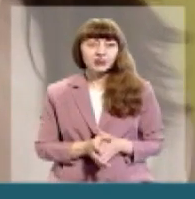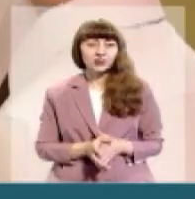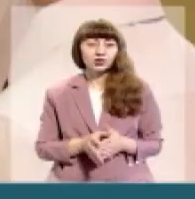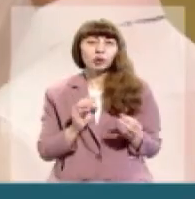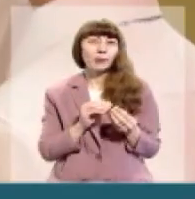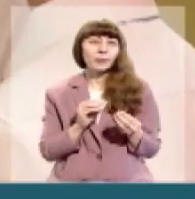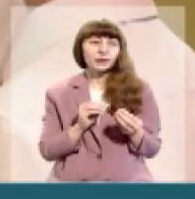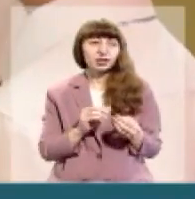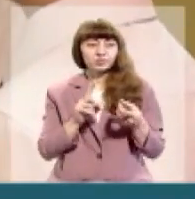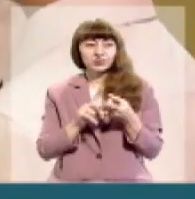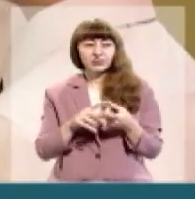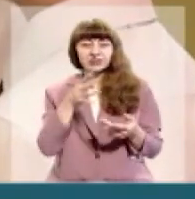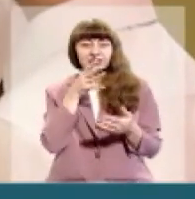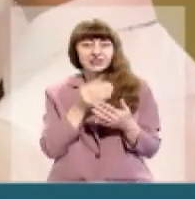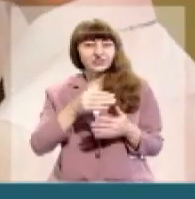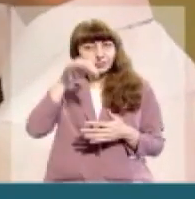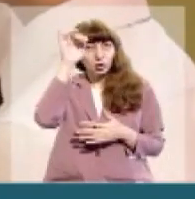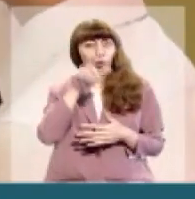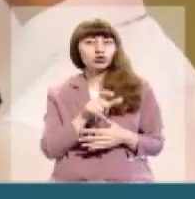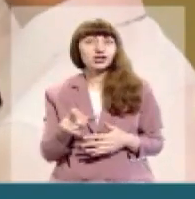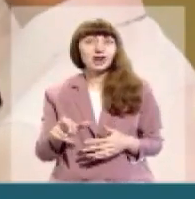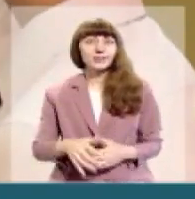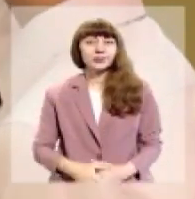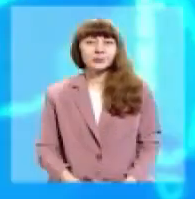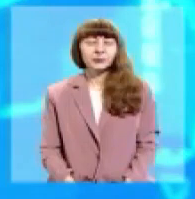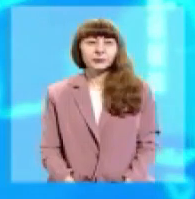Жанар Ержанова, Радион Бабич, Қостанай телеарнасы.